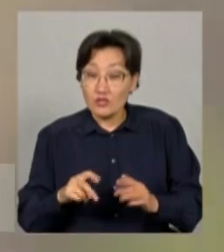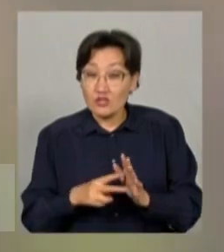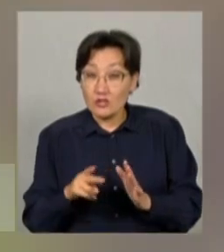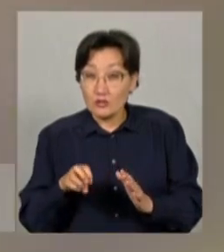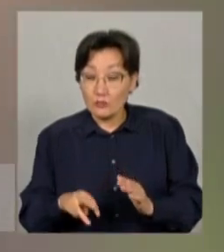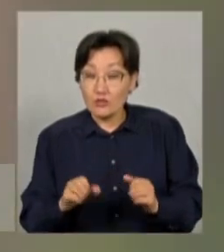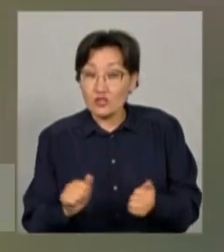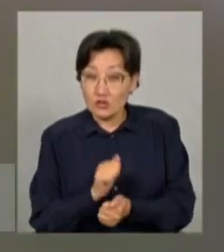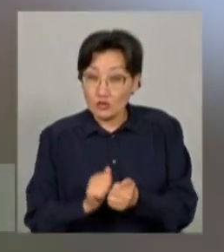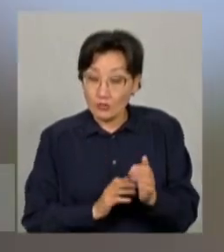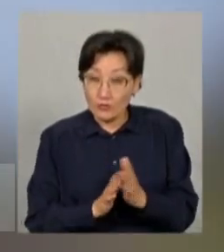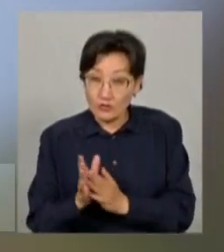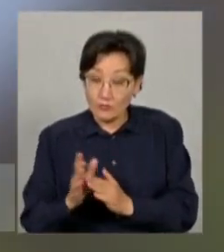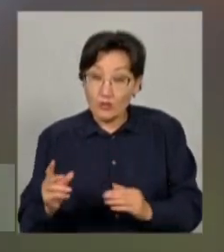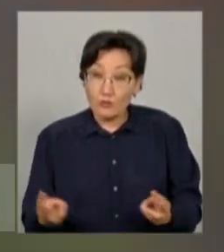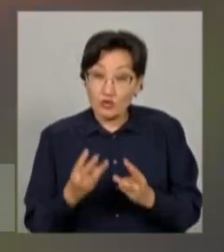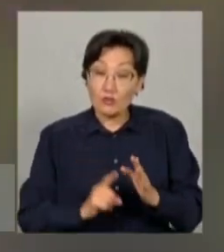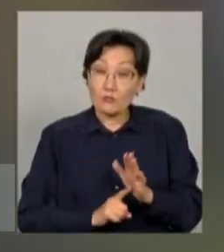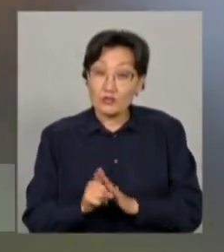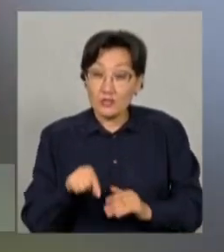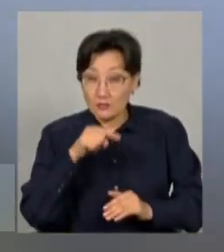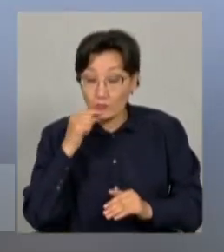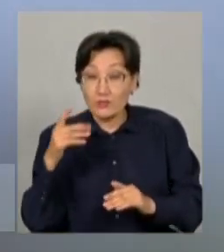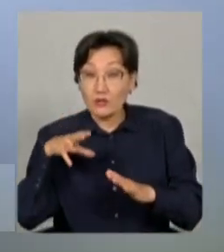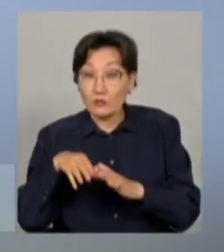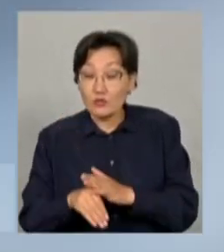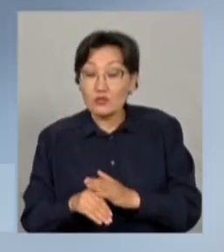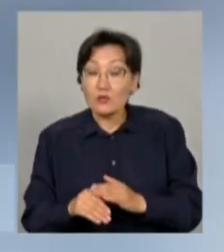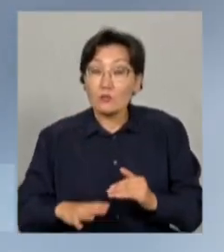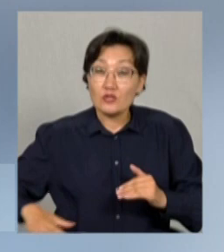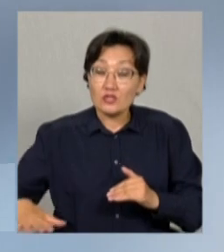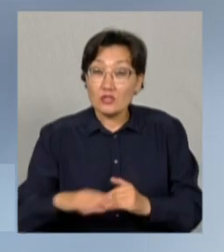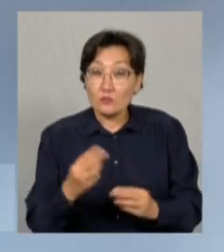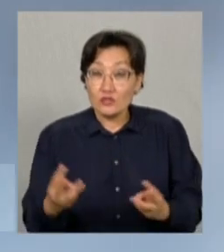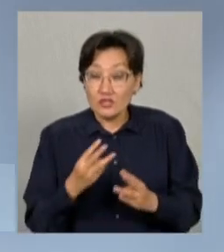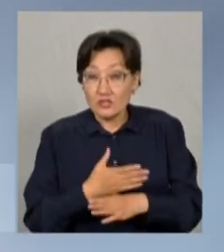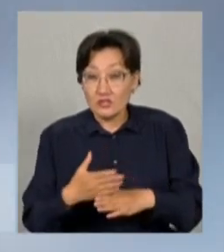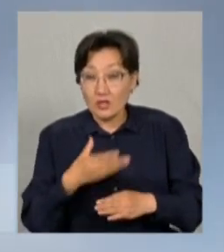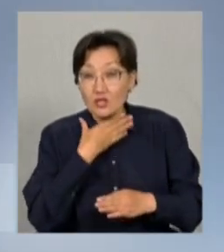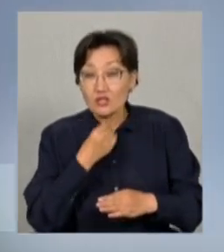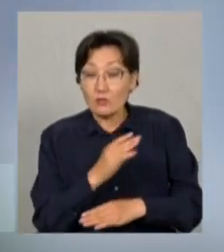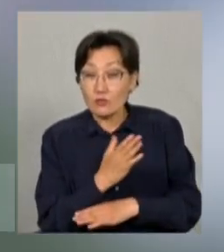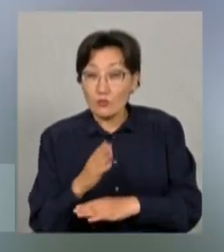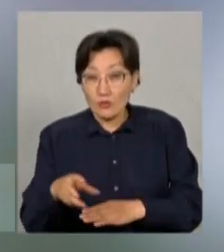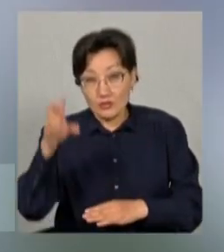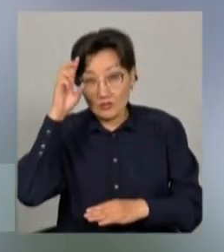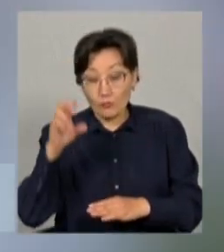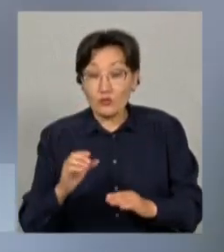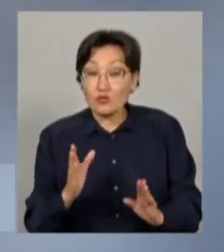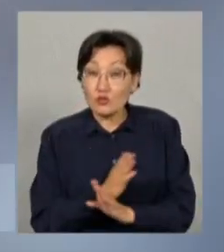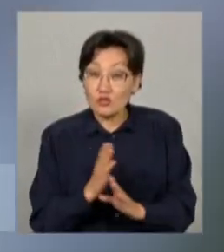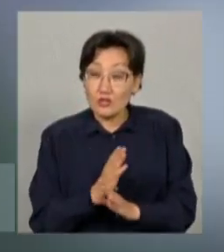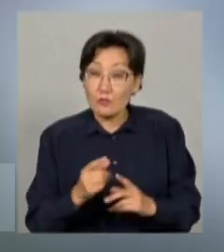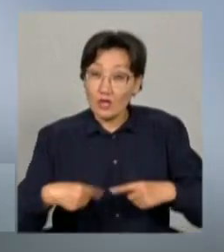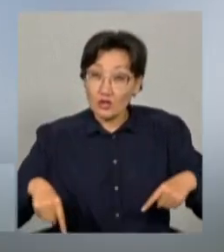құрғақ шөптің өртенуінен басталған еді. Ресейге қарасты аумақтағы қызыл жалын кейіннен Семей орманы мемлекеттік табиғи